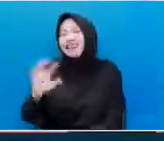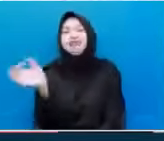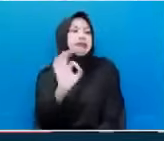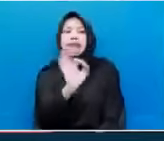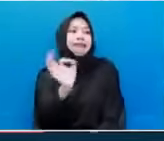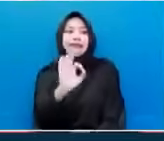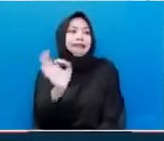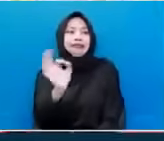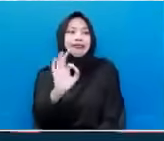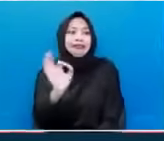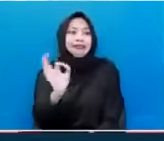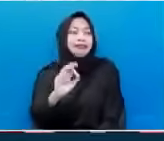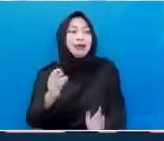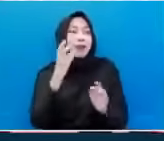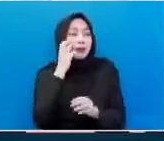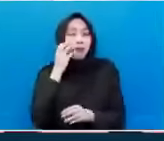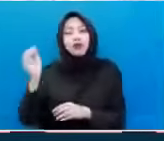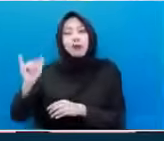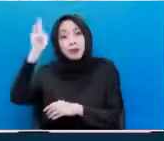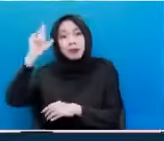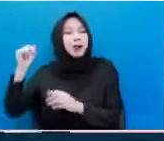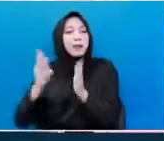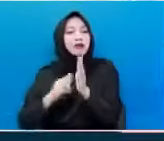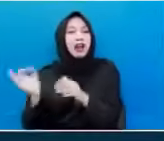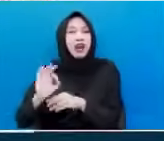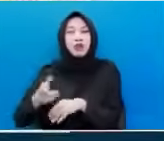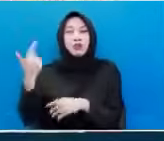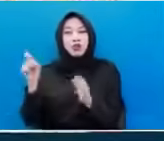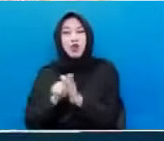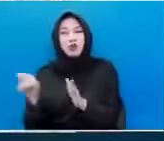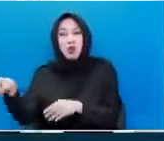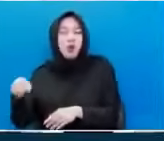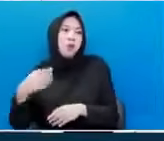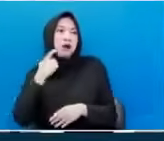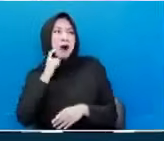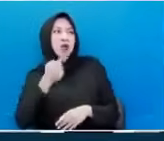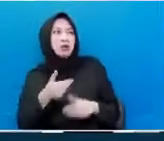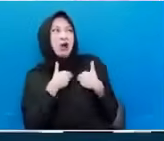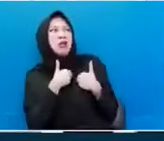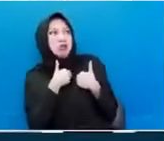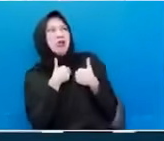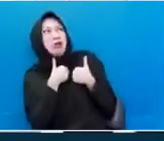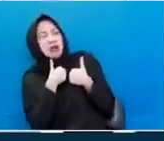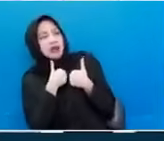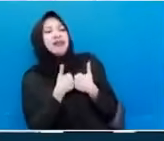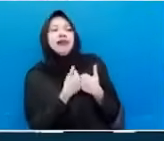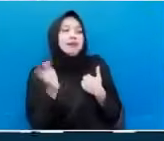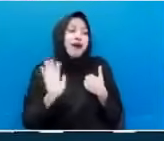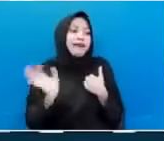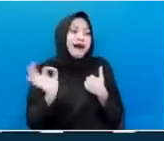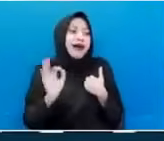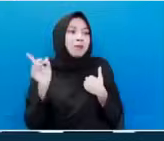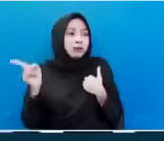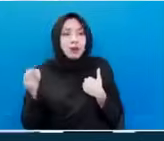ee pertanyaan-pertanyaan besar Apakah ada rasa sakit hati Apakah ada subjektivitas itu hanya terjadi antara Pak Jokowi dengan